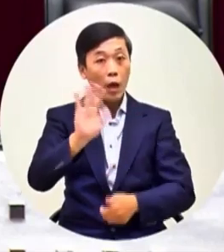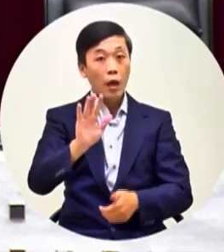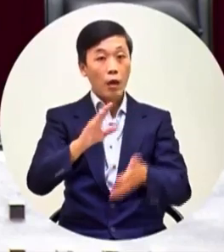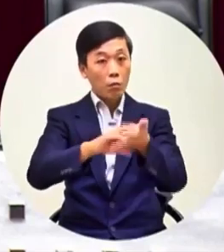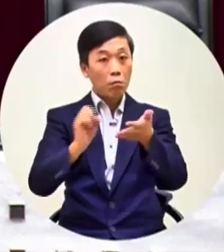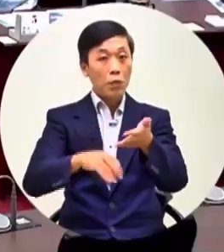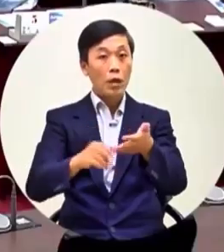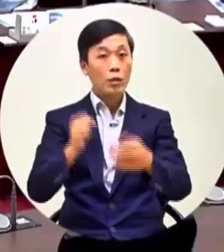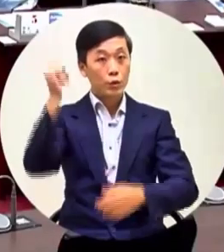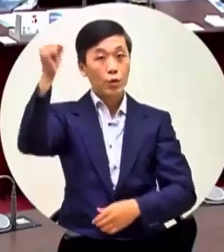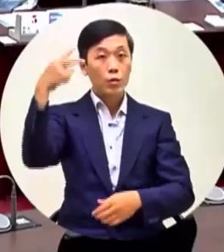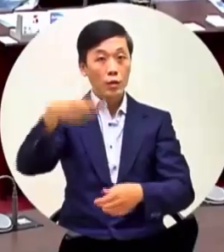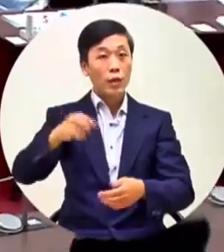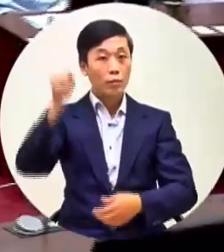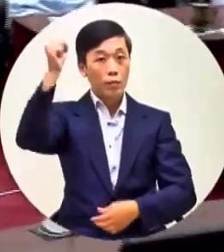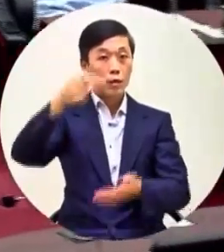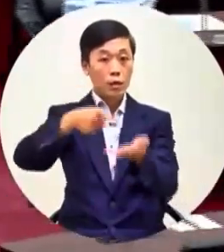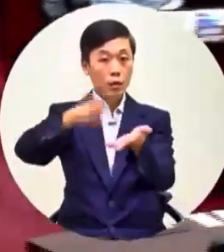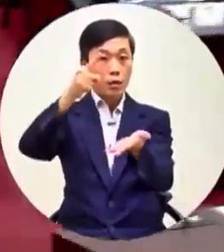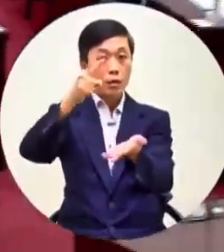请你们再举一次。